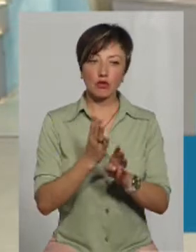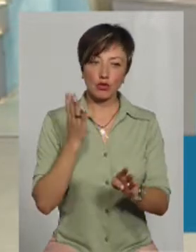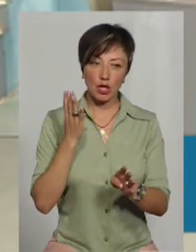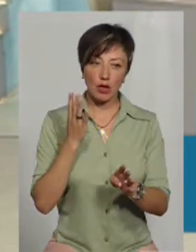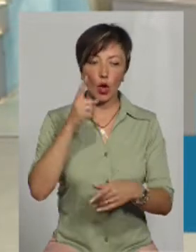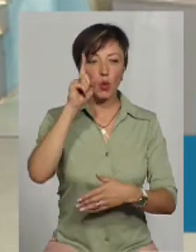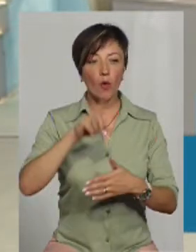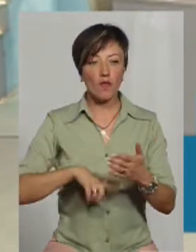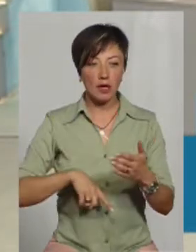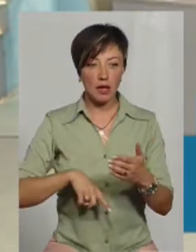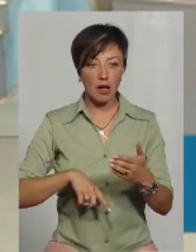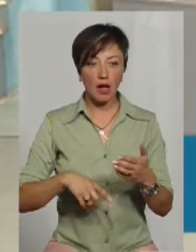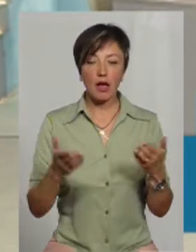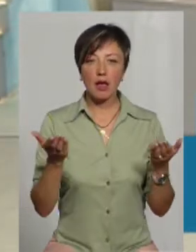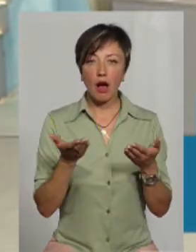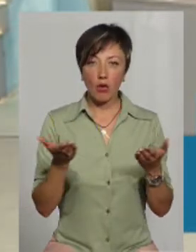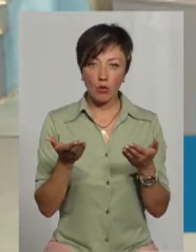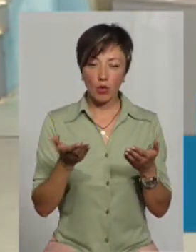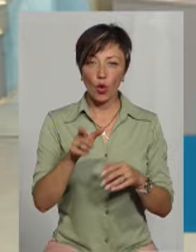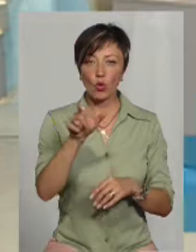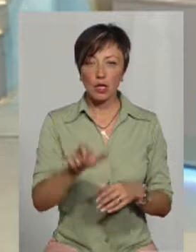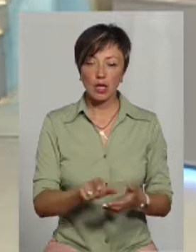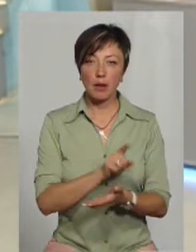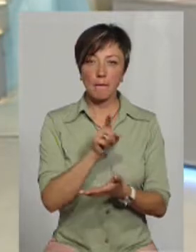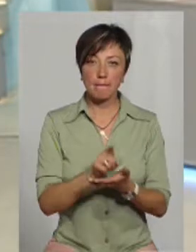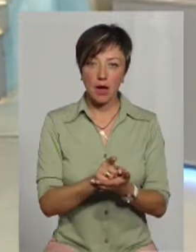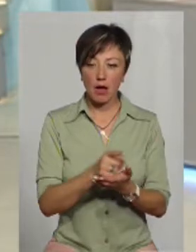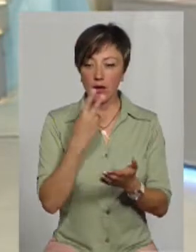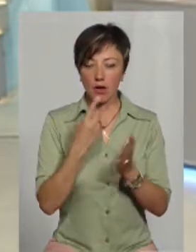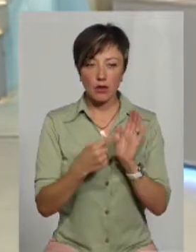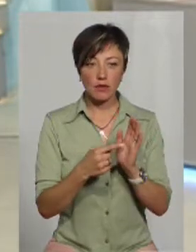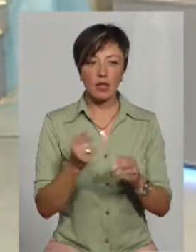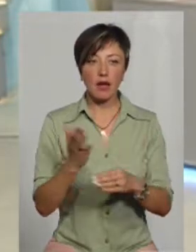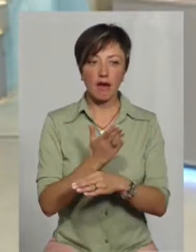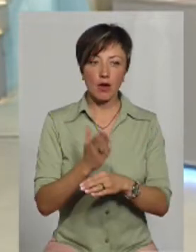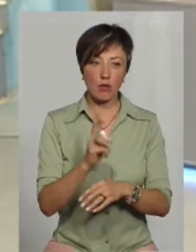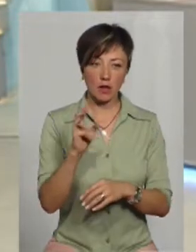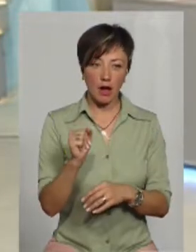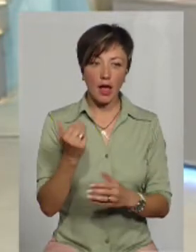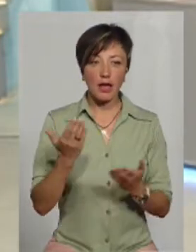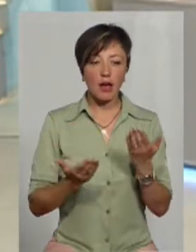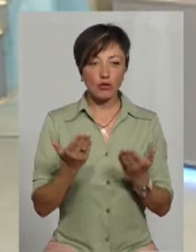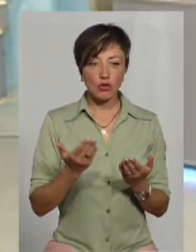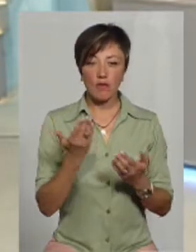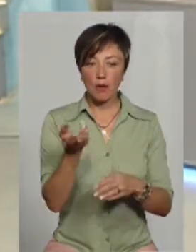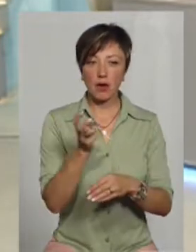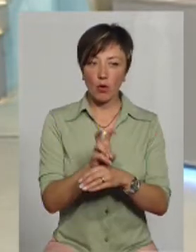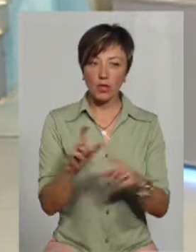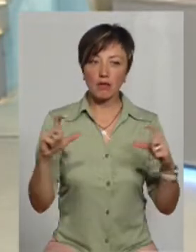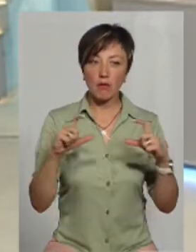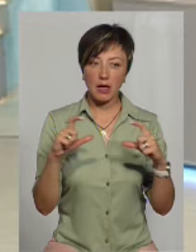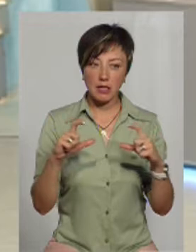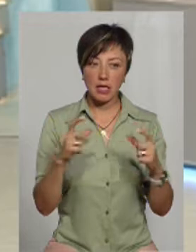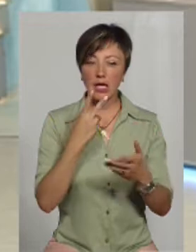чергу довіра, яку людина має оказувати для виробника. Якщо ви приходите в